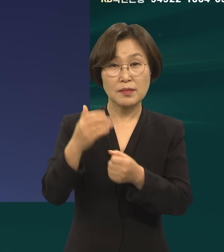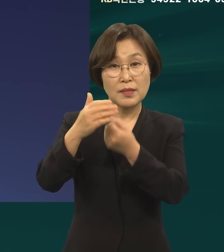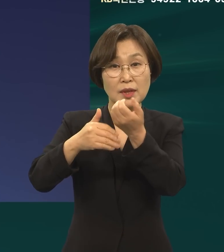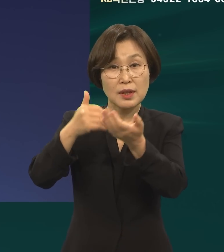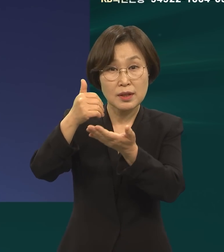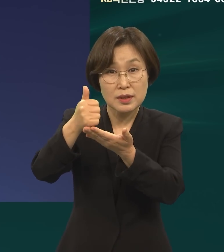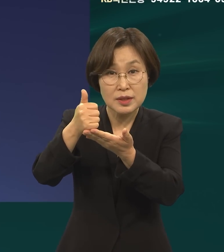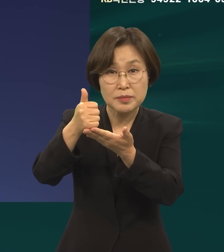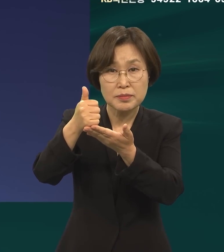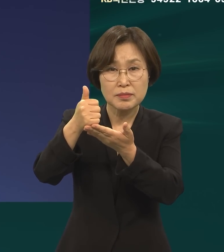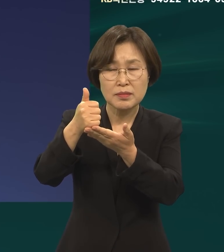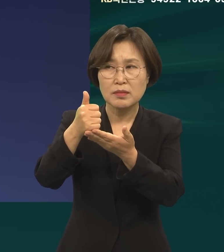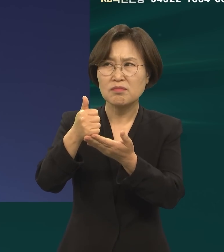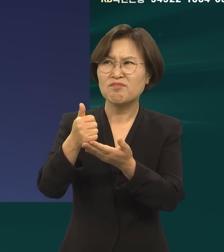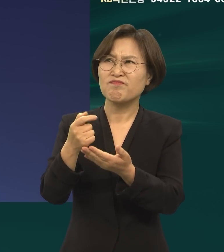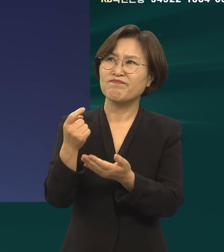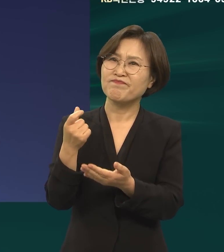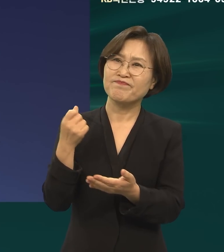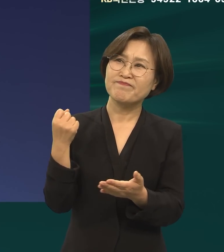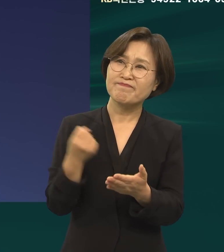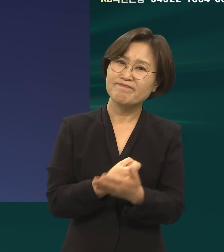하나님 섭섭합니다.